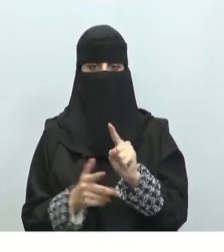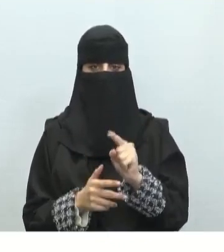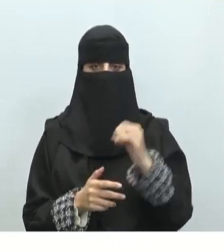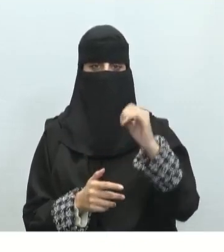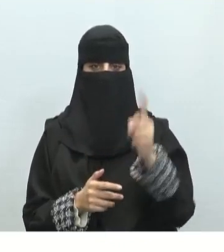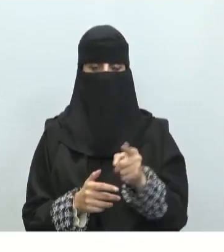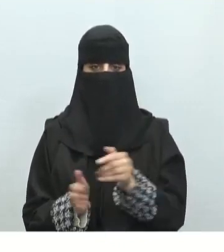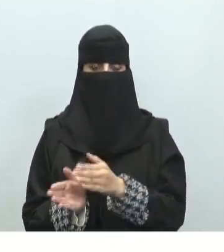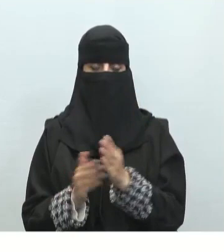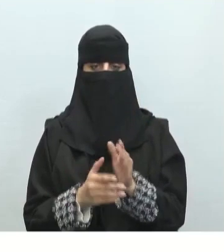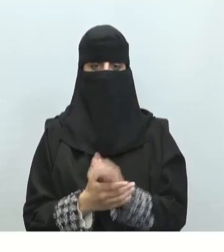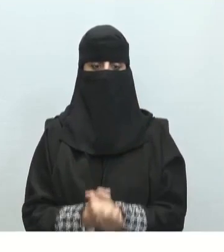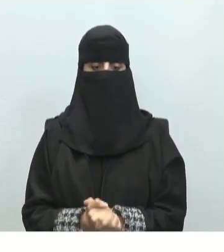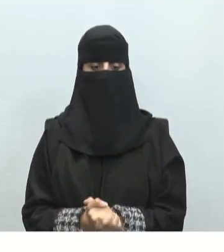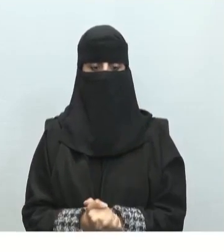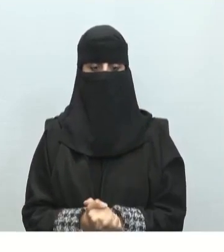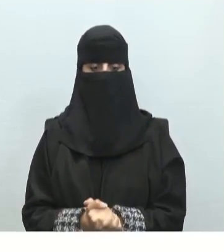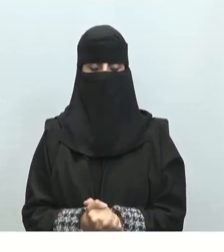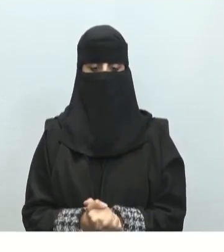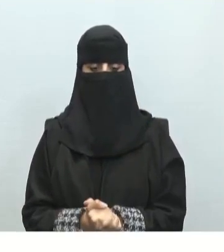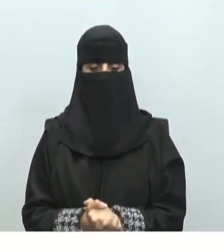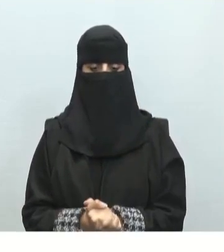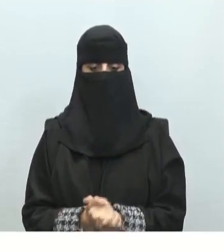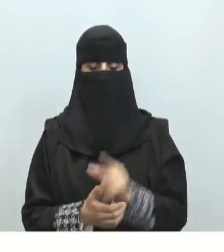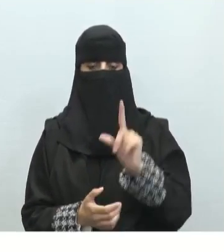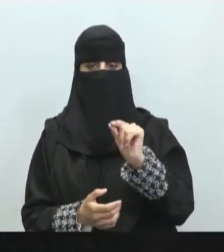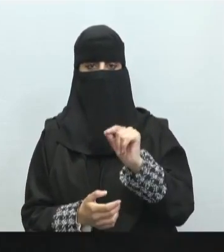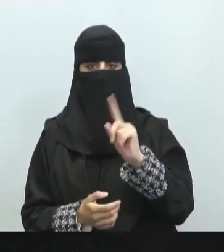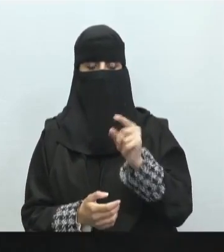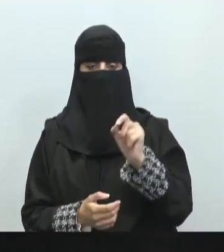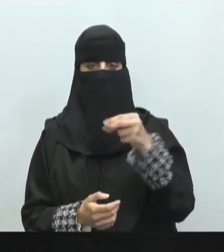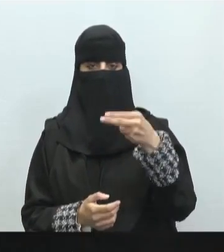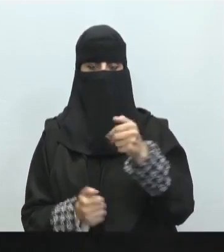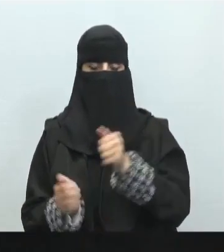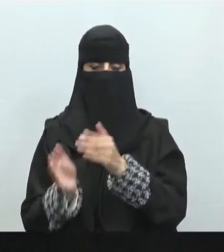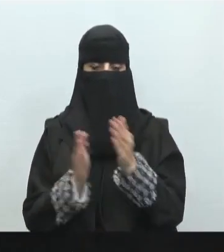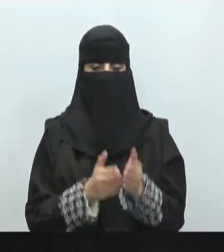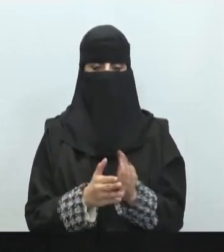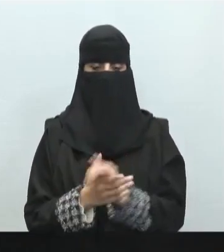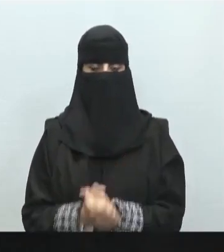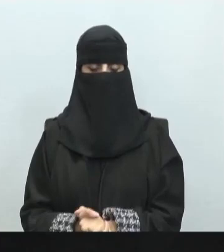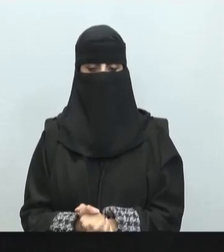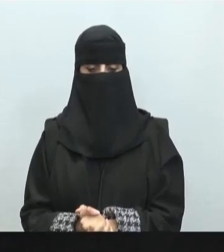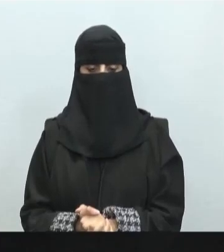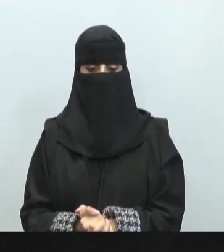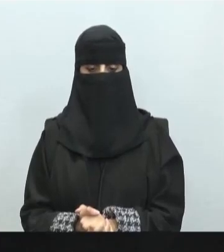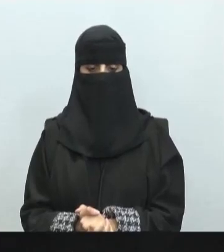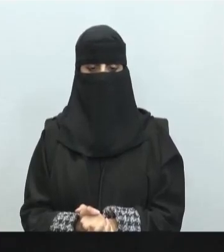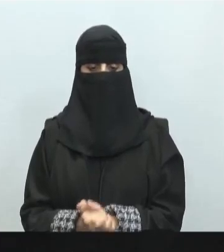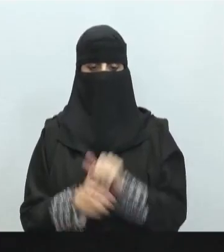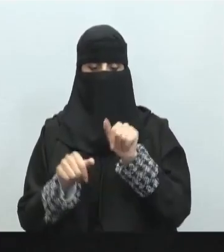كسر احسنتم هي الرفع والرفع هنا تسمى حاله تسمى